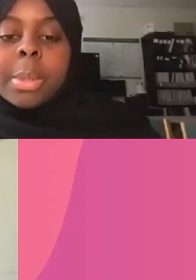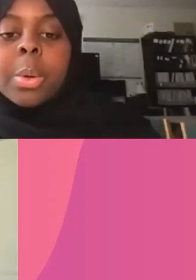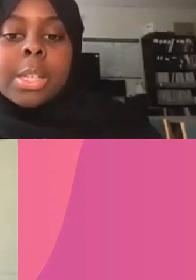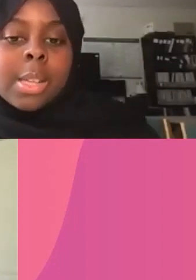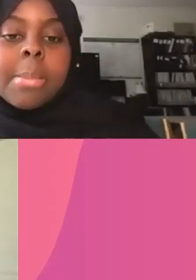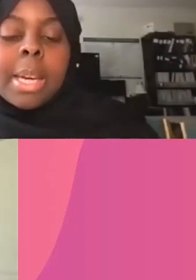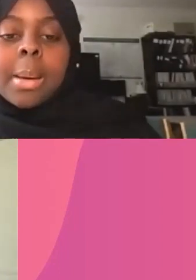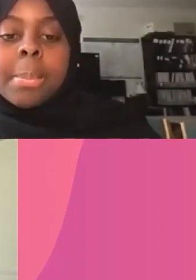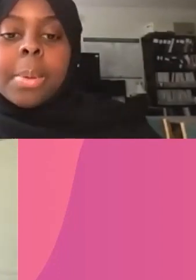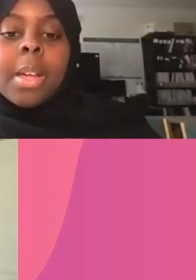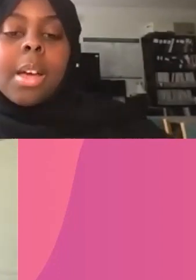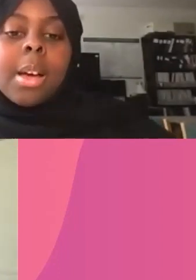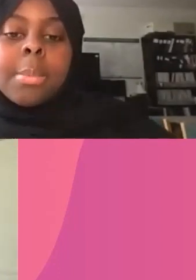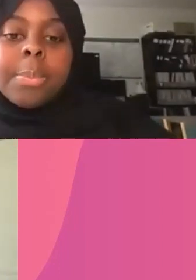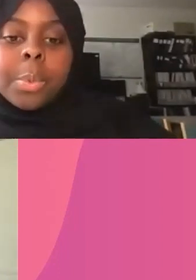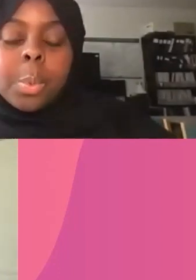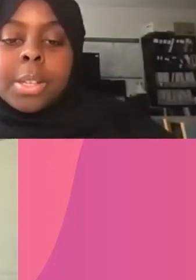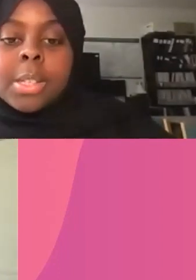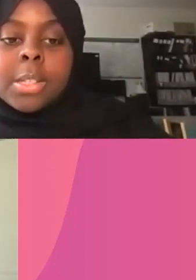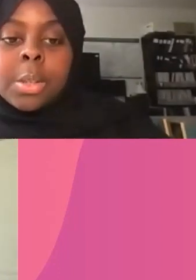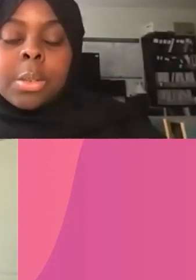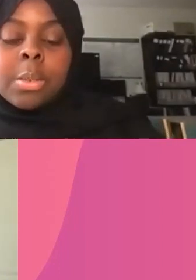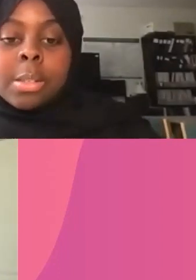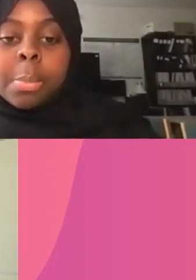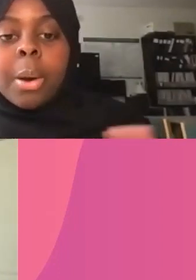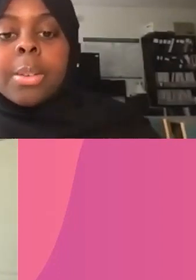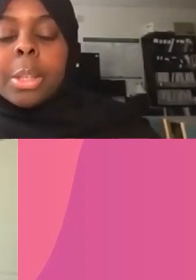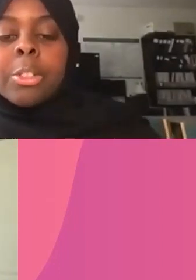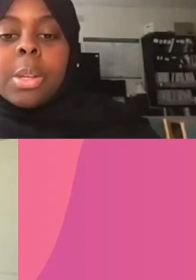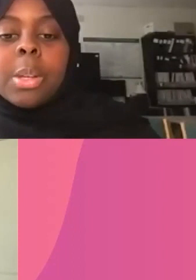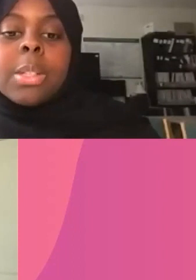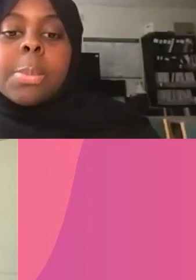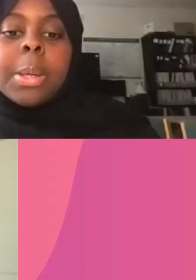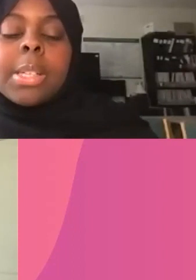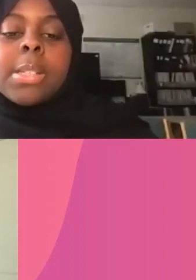et par mes échantillons, il y a également d'autres minorités qui sont représentées,